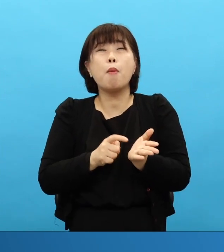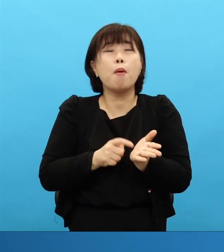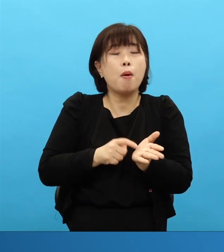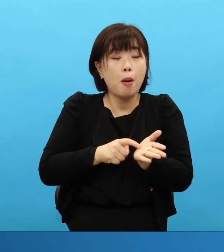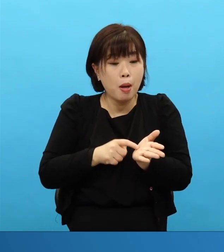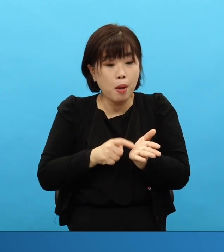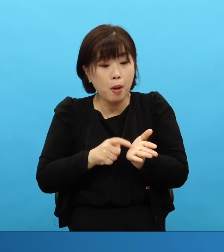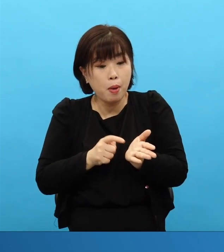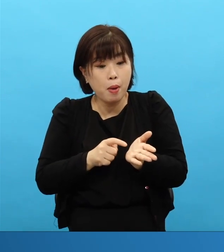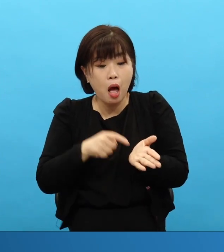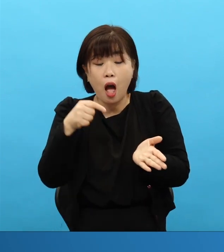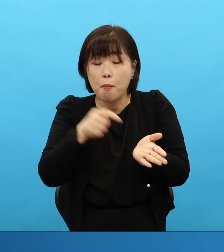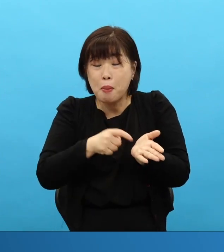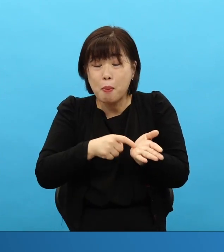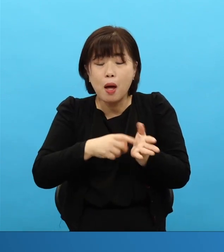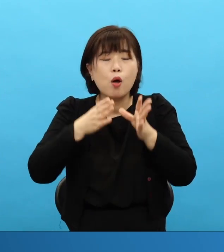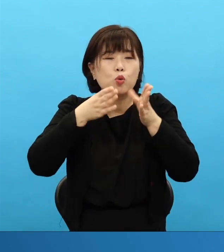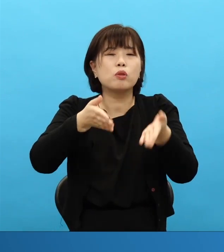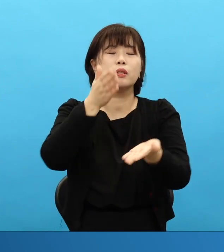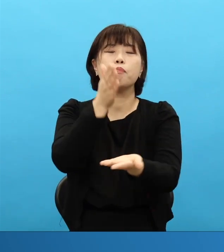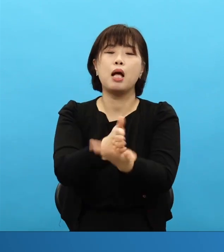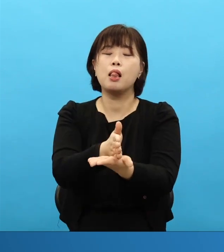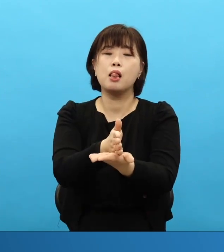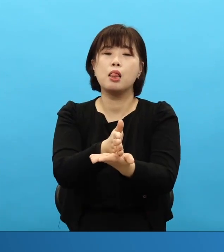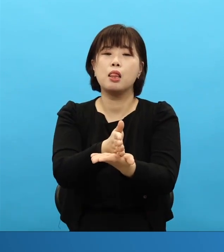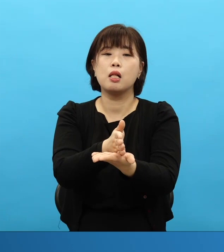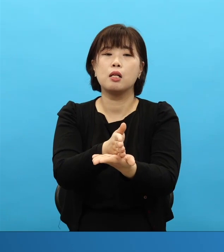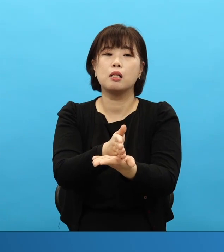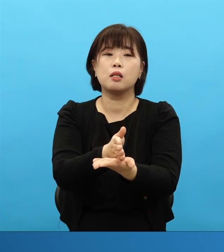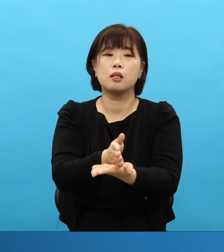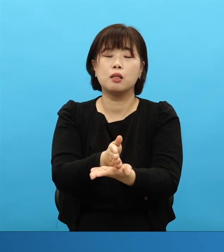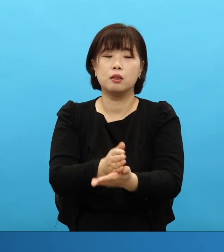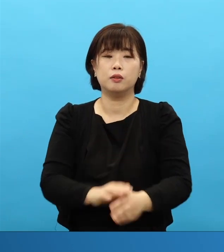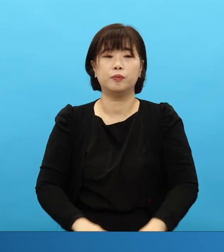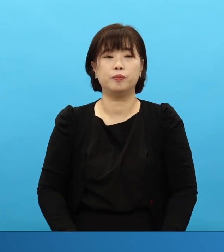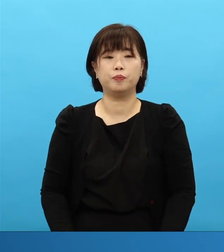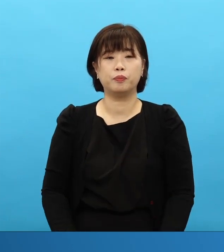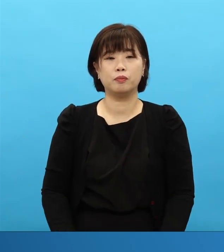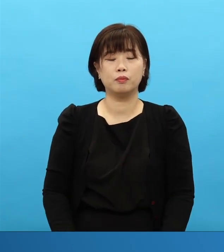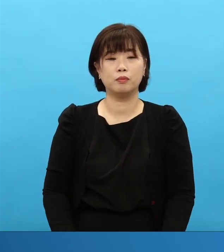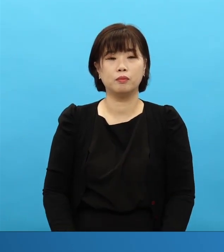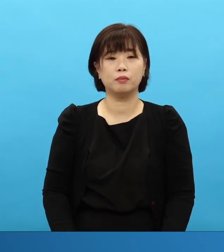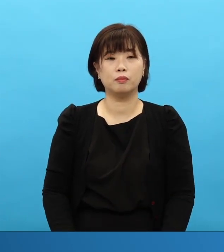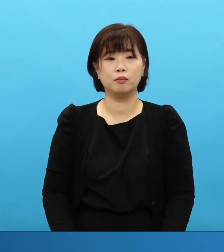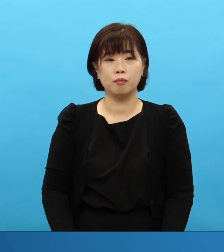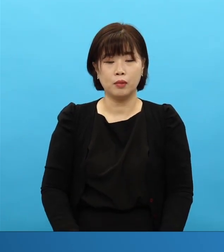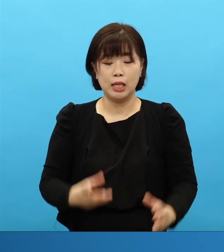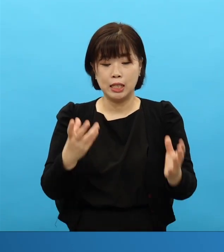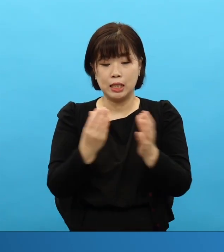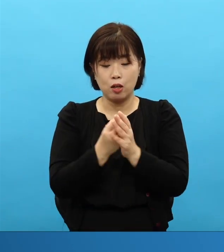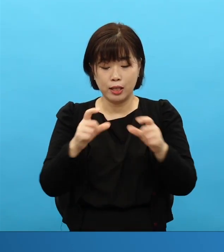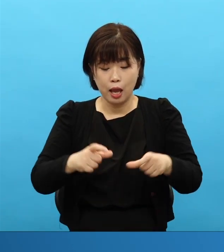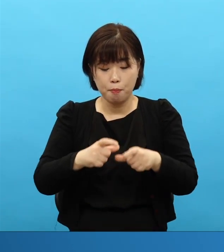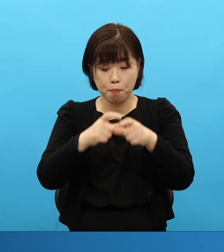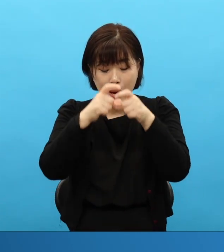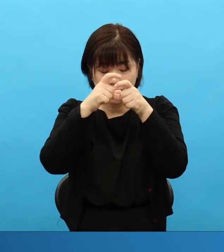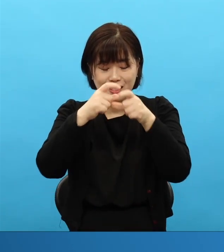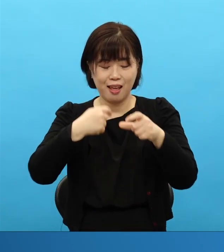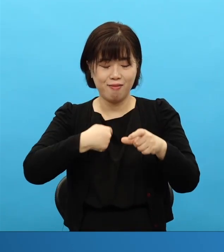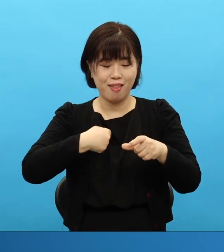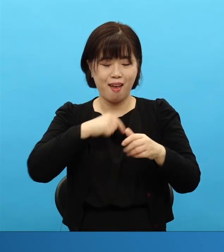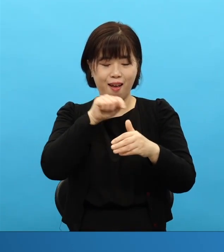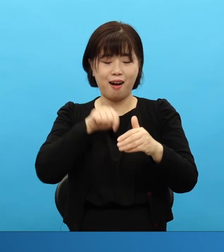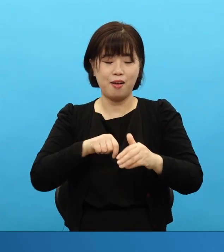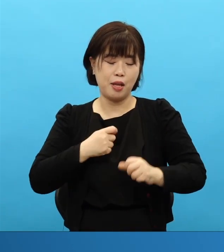act. 돼요. Don't be deceived 거기에 by 속지 that. 말고 이리로 들어가세요. And enter into this. 절대 망대를 만드는